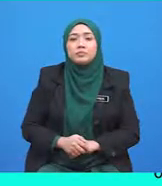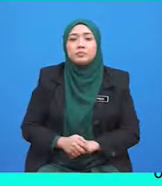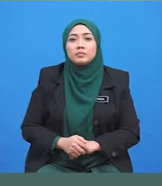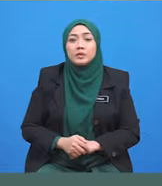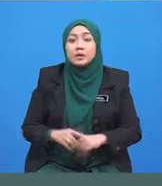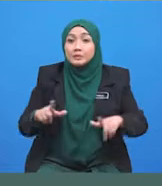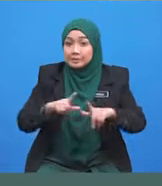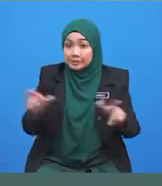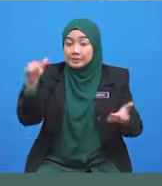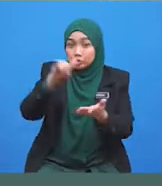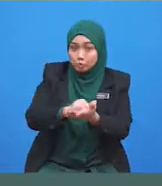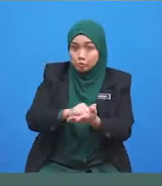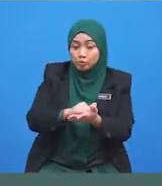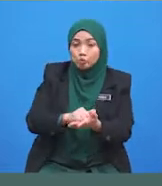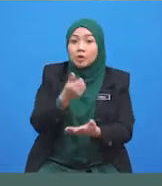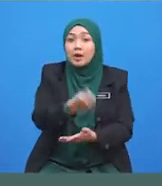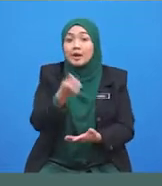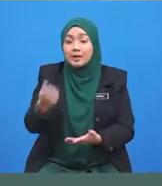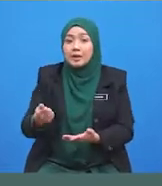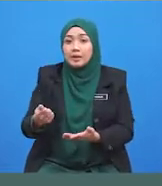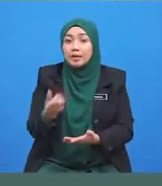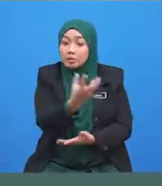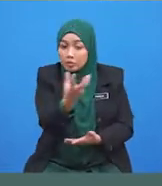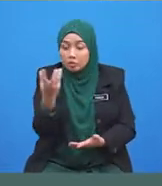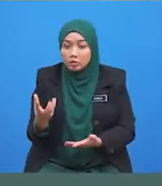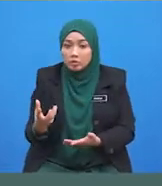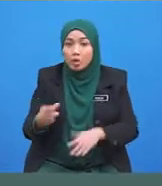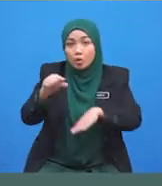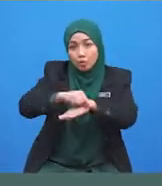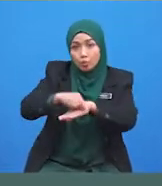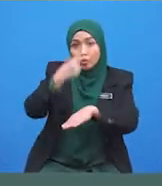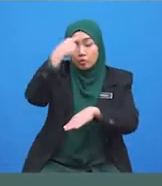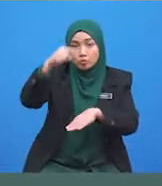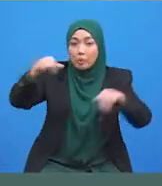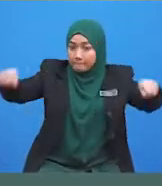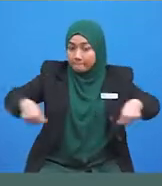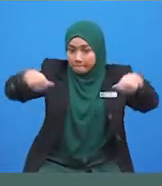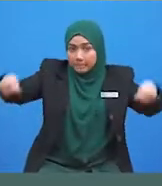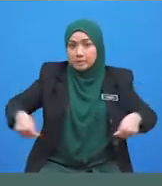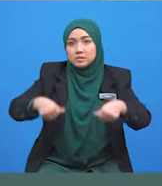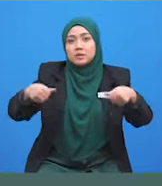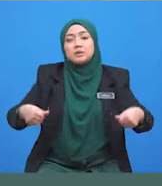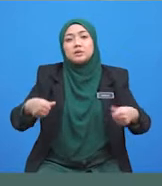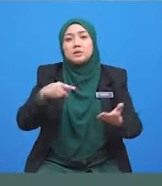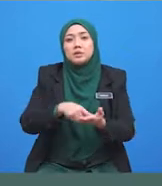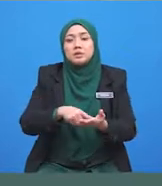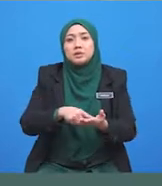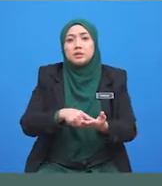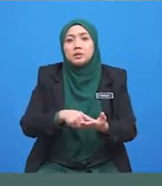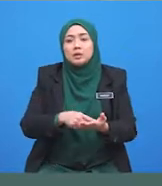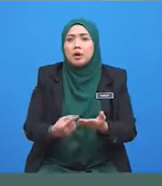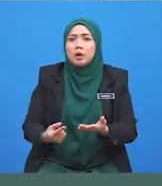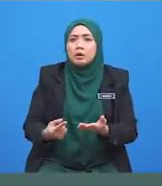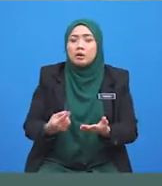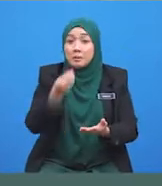memasak. Murid-murid tahu, tembikar yang digunakan sebagai alatan masakan ini membuatkan makanan